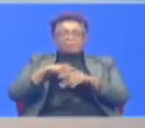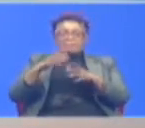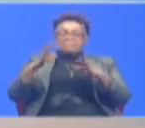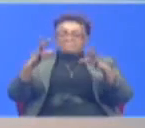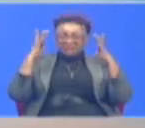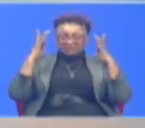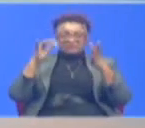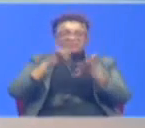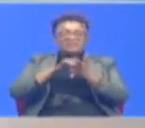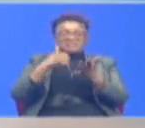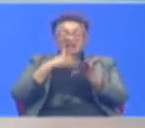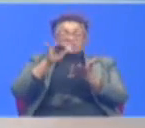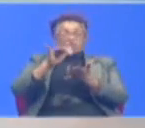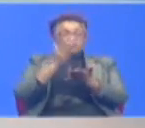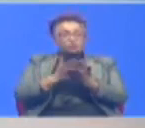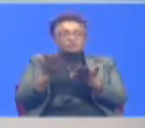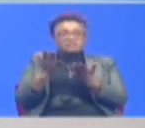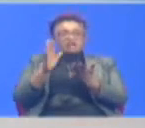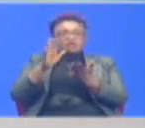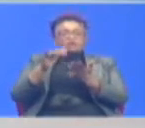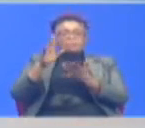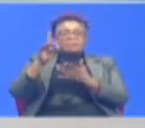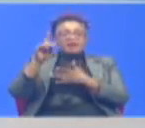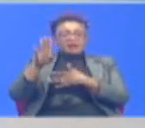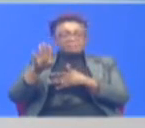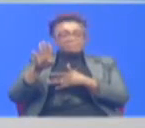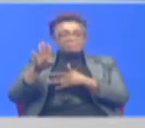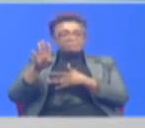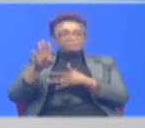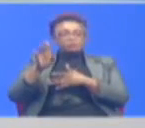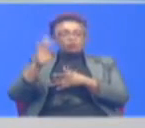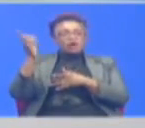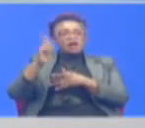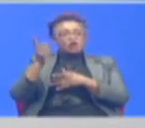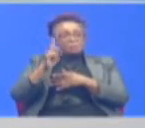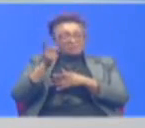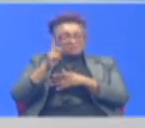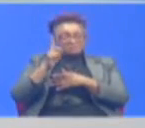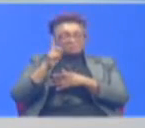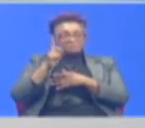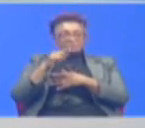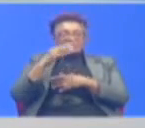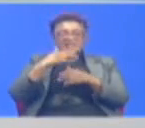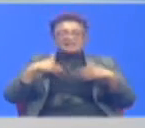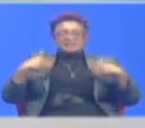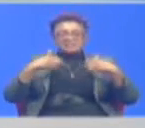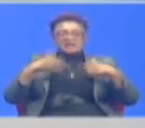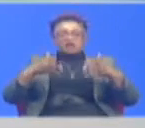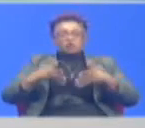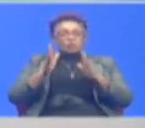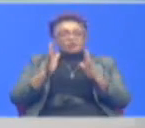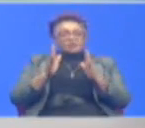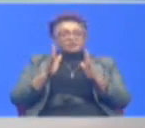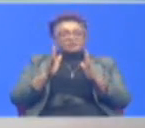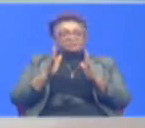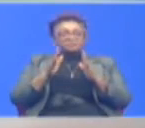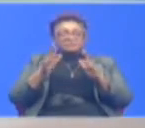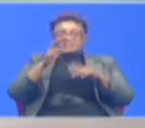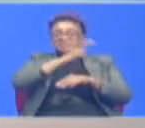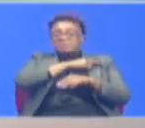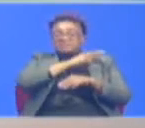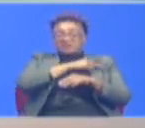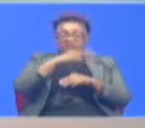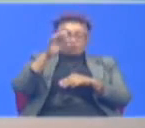likisafirisha bidhaa hizo kutoka mjini Dadaab kuelekea Nairobi katika barabara kuu ya Garissa-Thika. Inspekta mkuu wa polisi